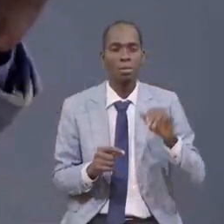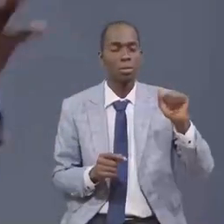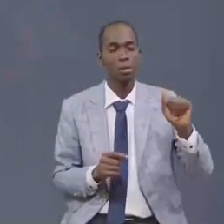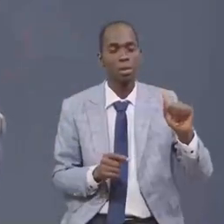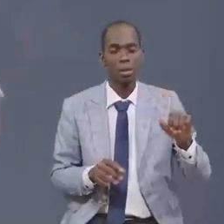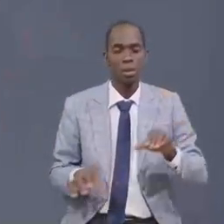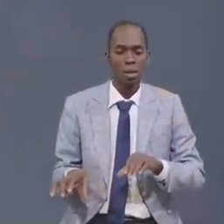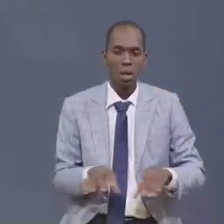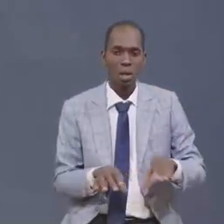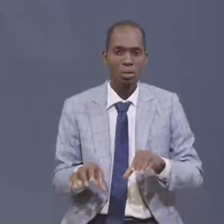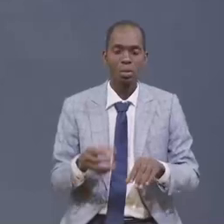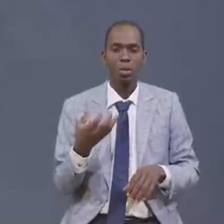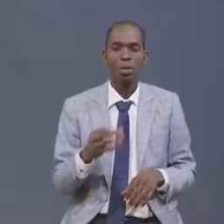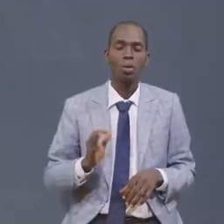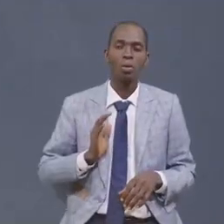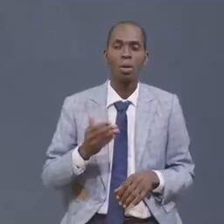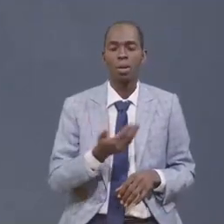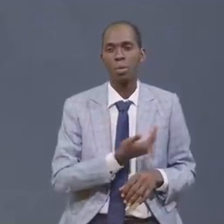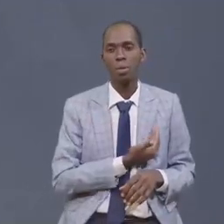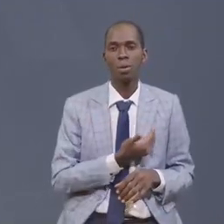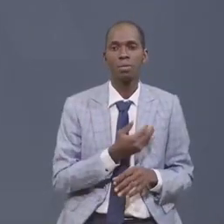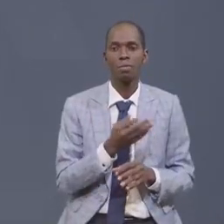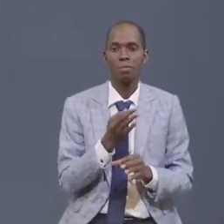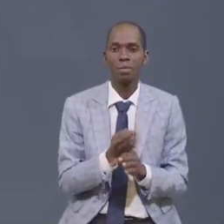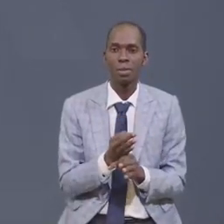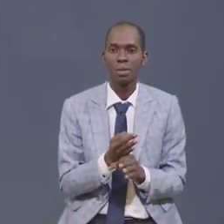Ensuite, nous avons les actes de notre Créateur.